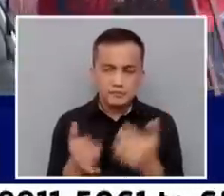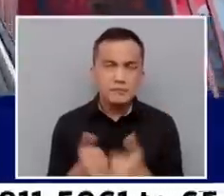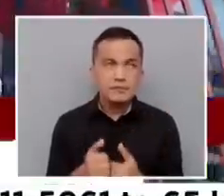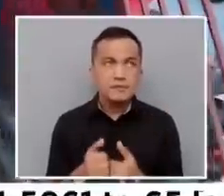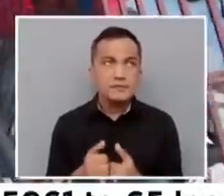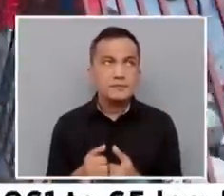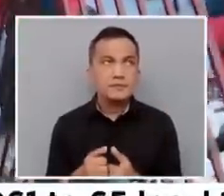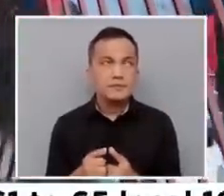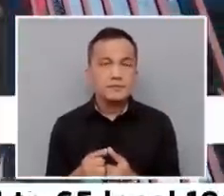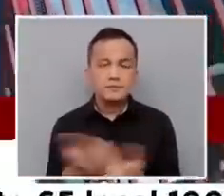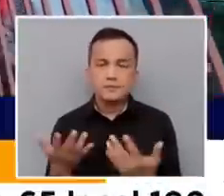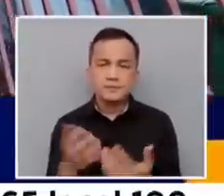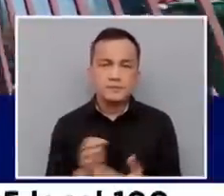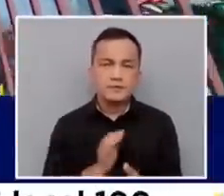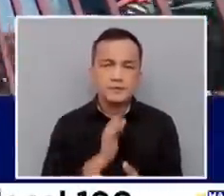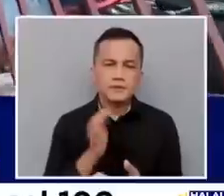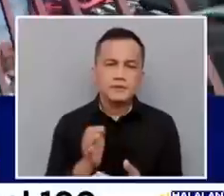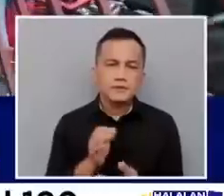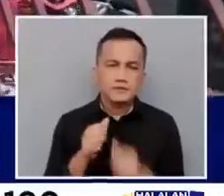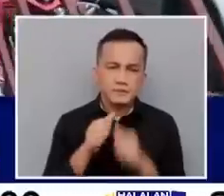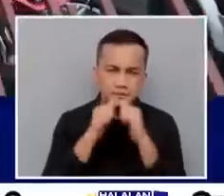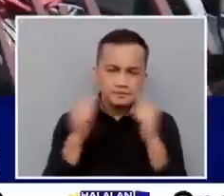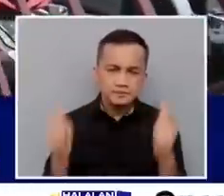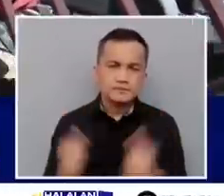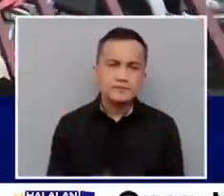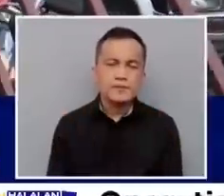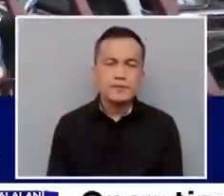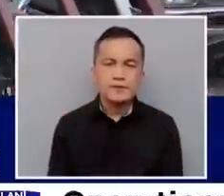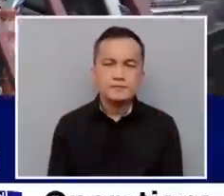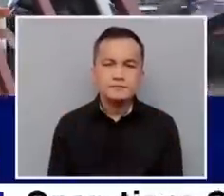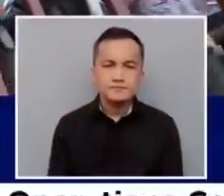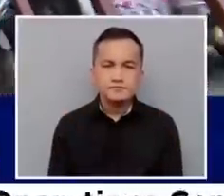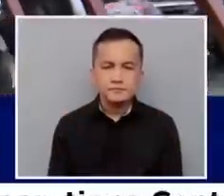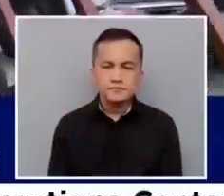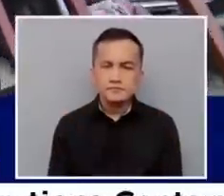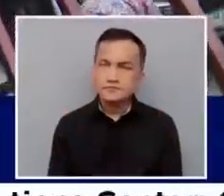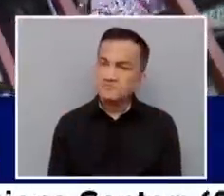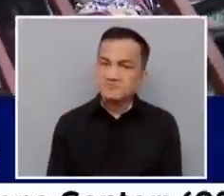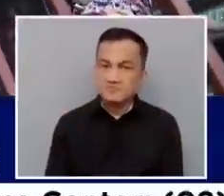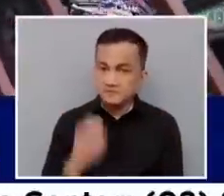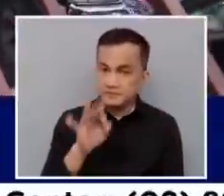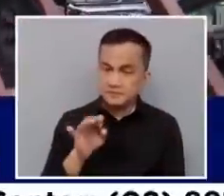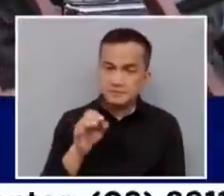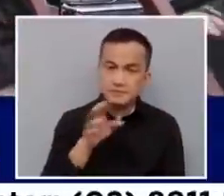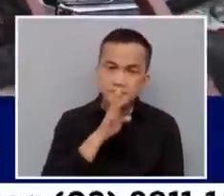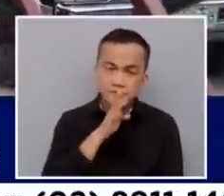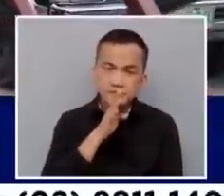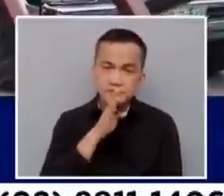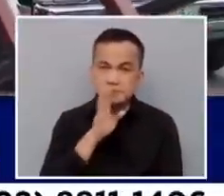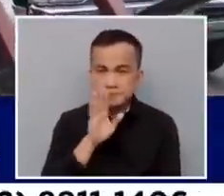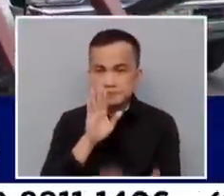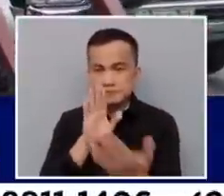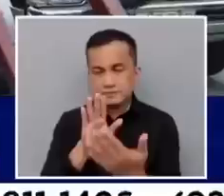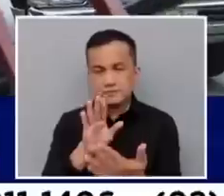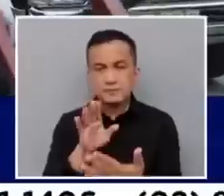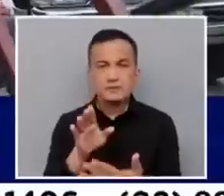wala pang formal na anunsyo kung magsasalita o haharap sa media